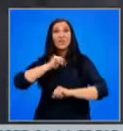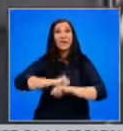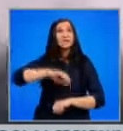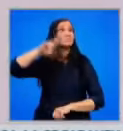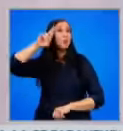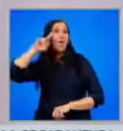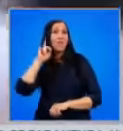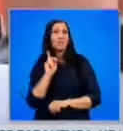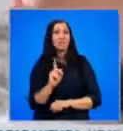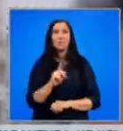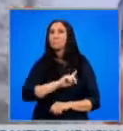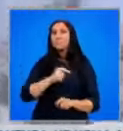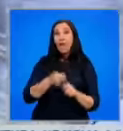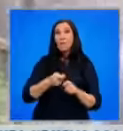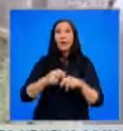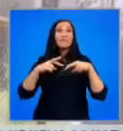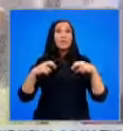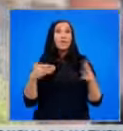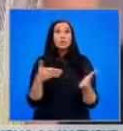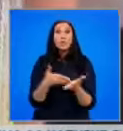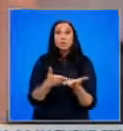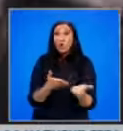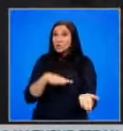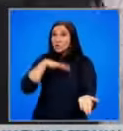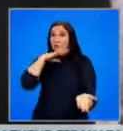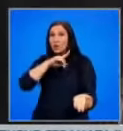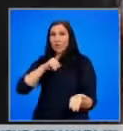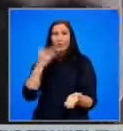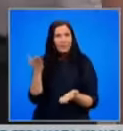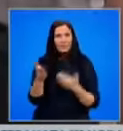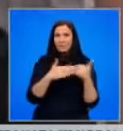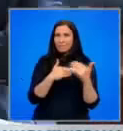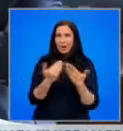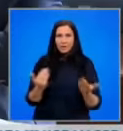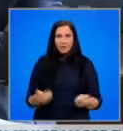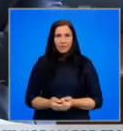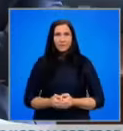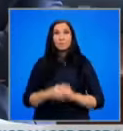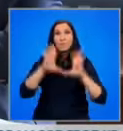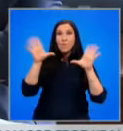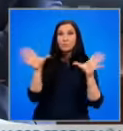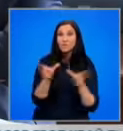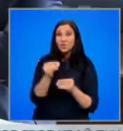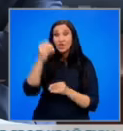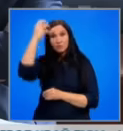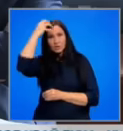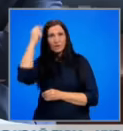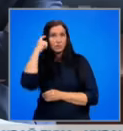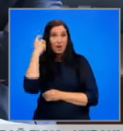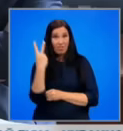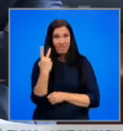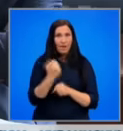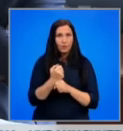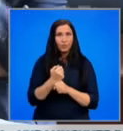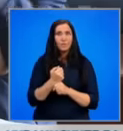на наказанията. Не е правен анализ защо се стига до тези практики. По всички държави означава две неща